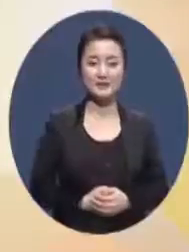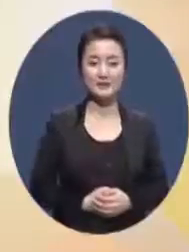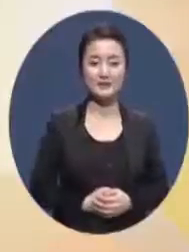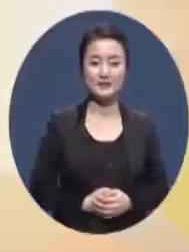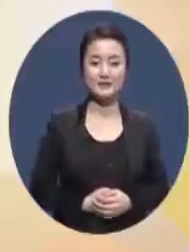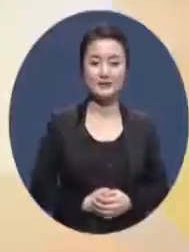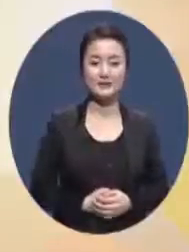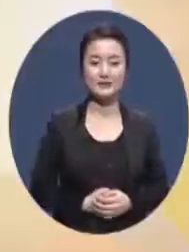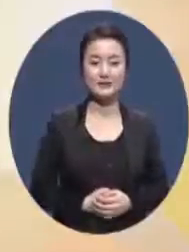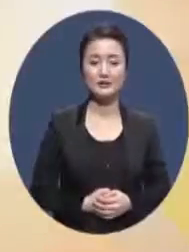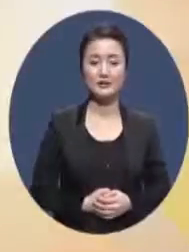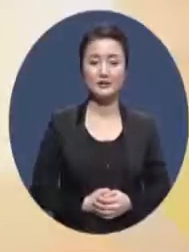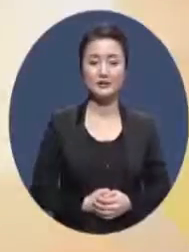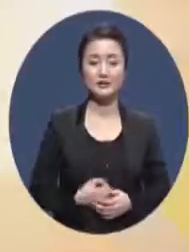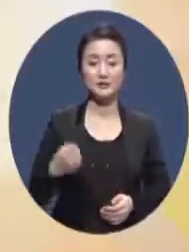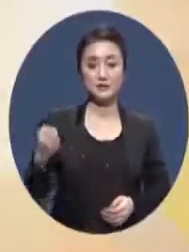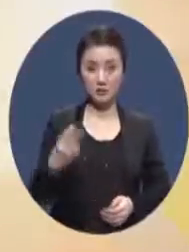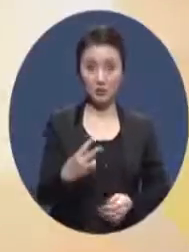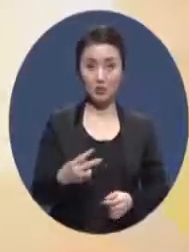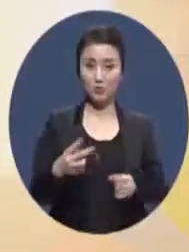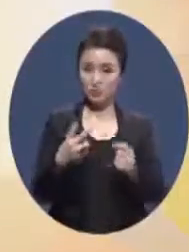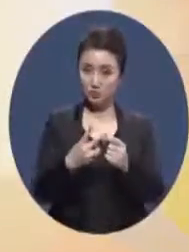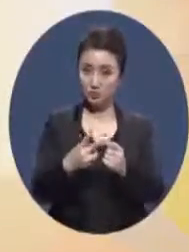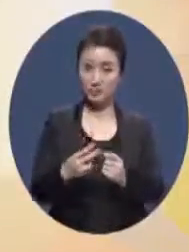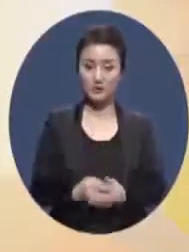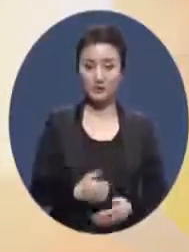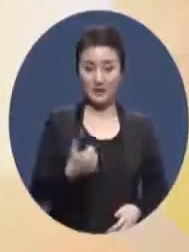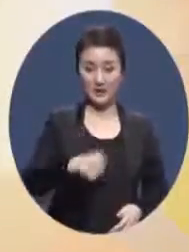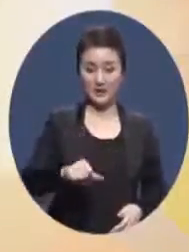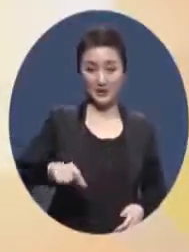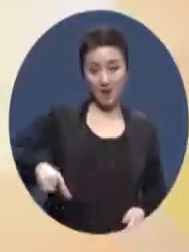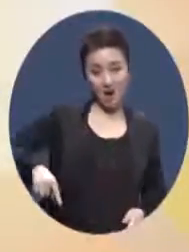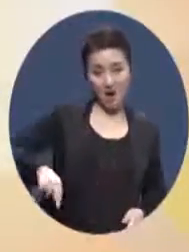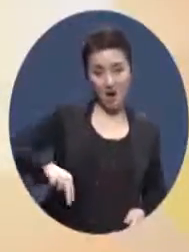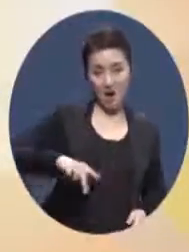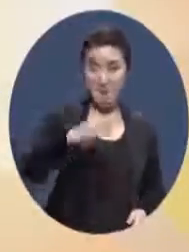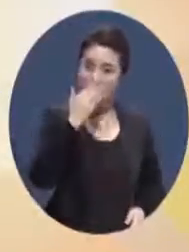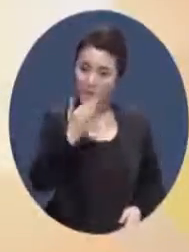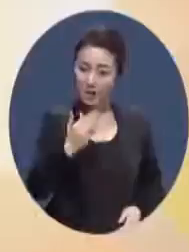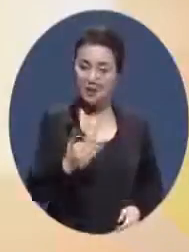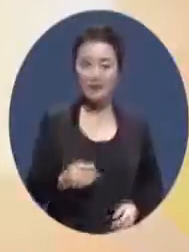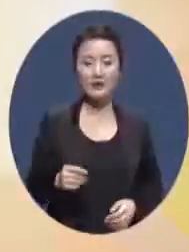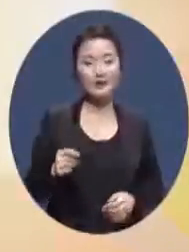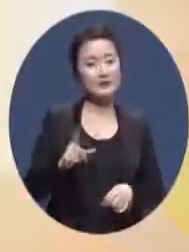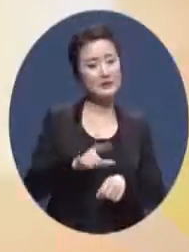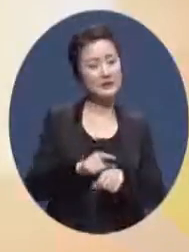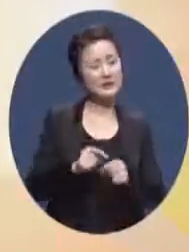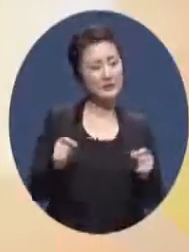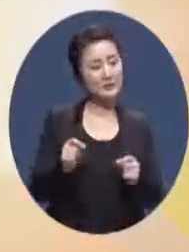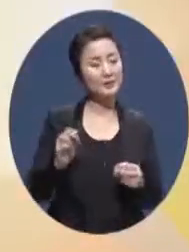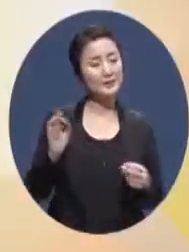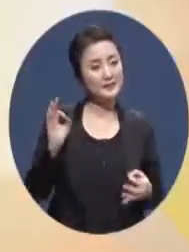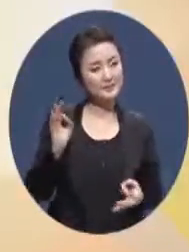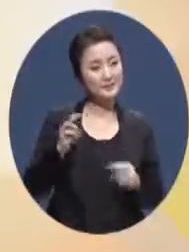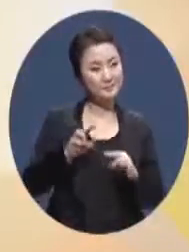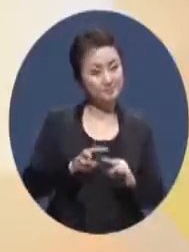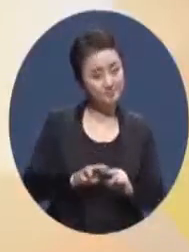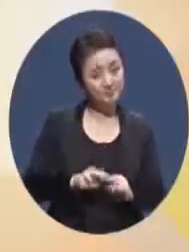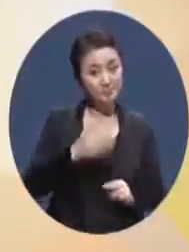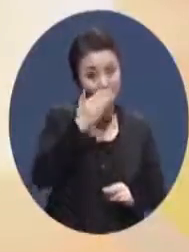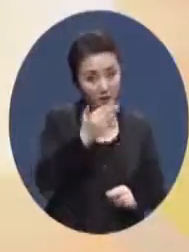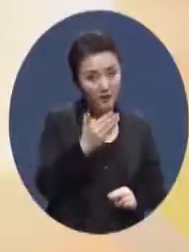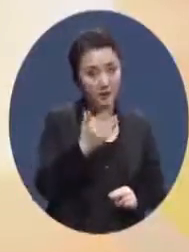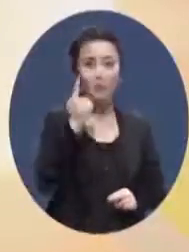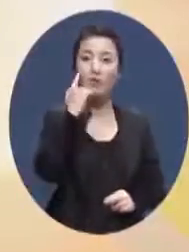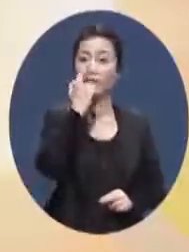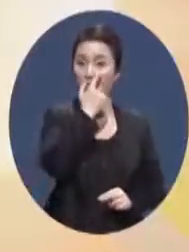먼저 점검하셔야 되는데요. 일단 이 아이가 걸을 수 있고 일정한 시간 조용히 앉아 있을 수 있나 이런 걸 보셔야 되고 화장실에 관심을 나타내야 돼요. 재우는